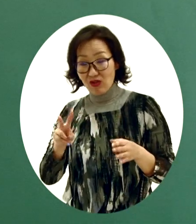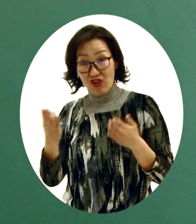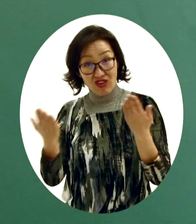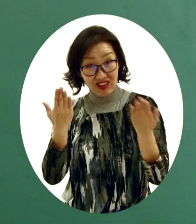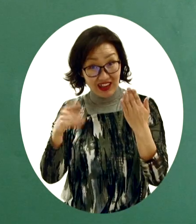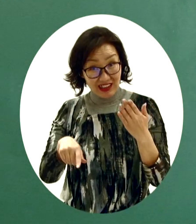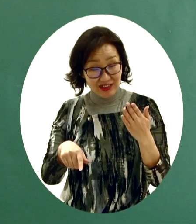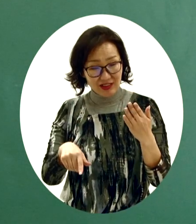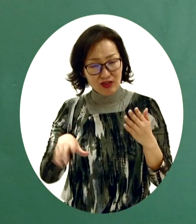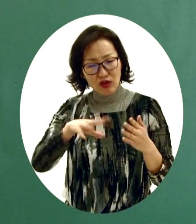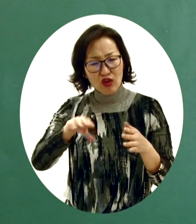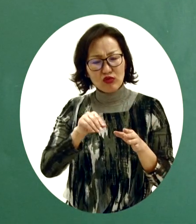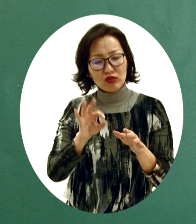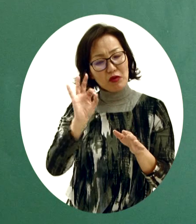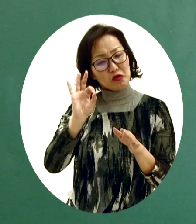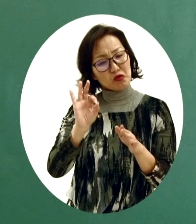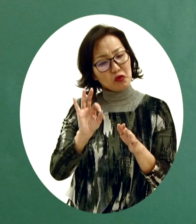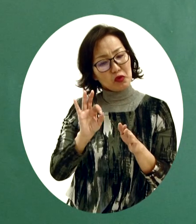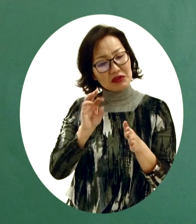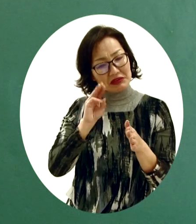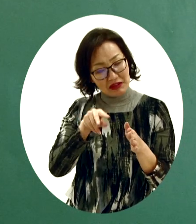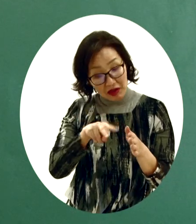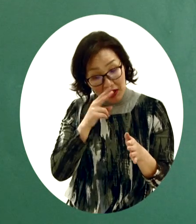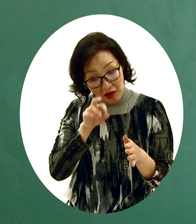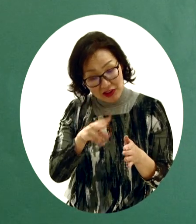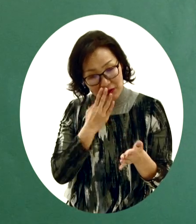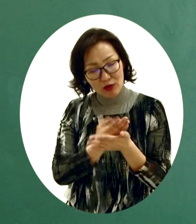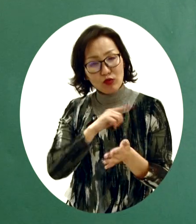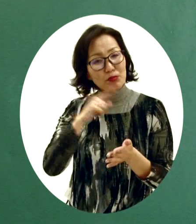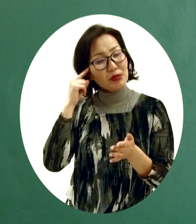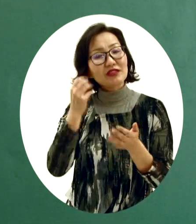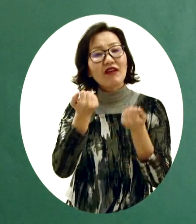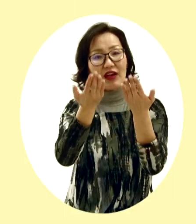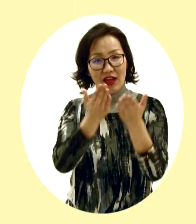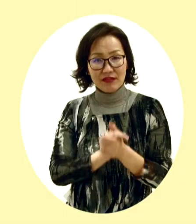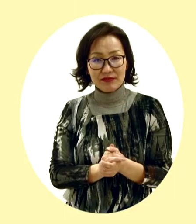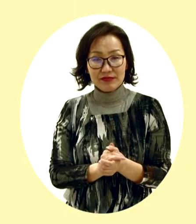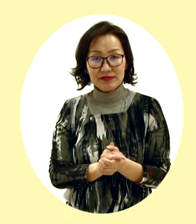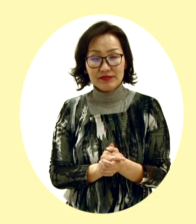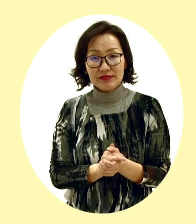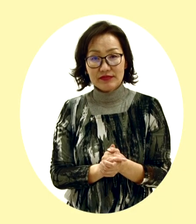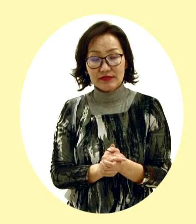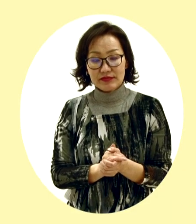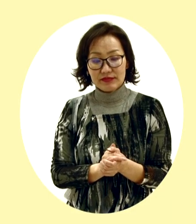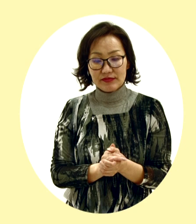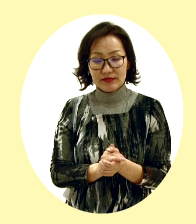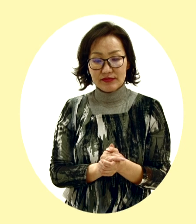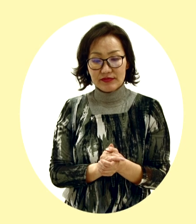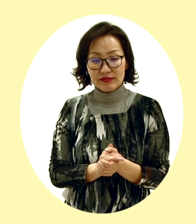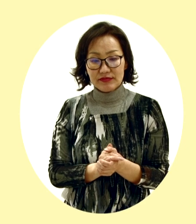хувьд эдгээр ололттой талууд байдгийн байна гэдгийг хүүхдүүд та бүхэн мэдчихээрэй.